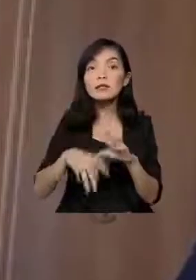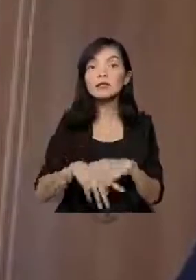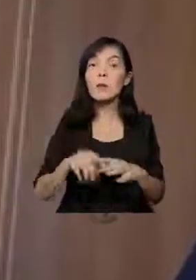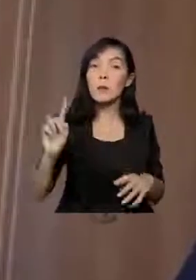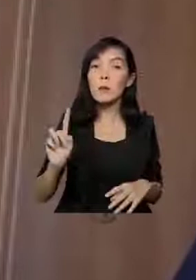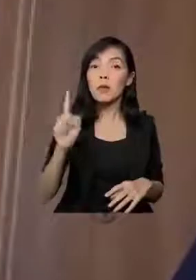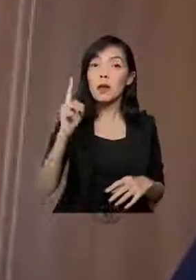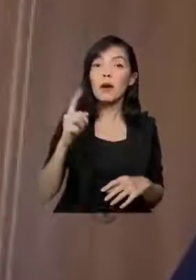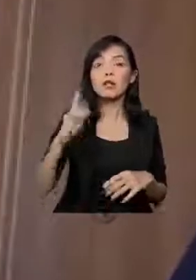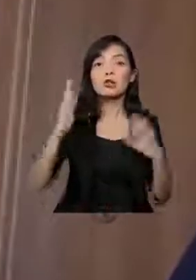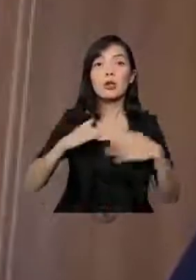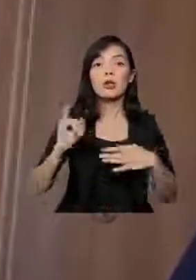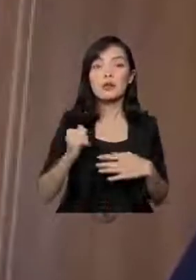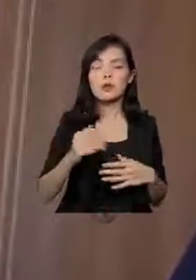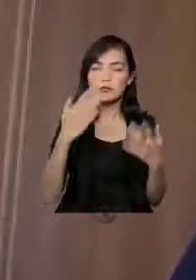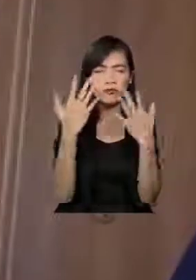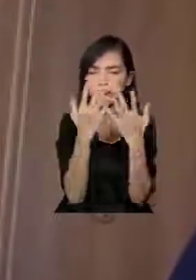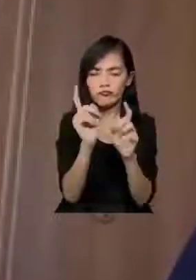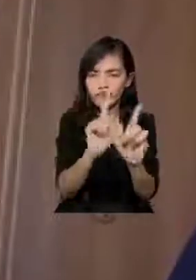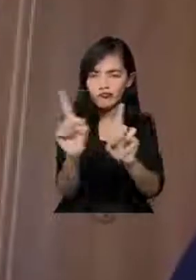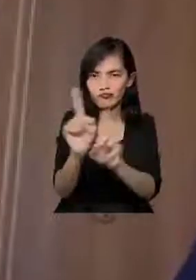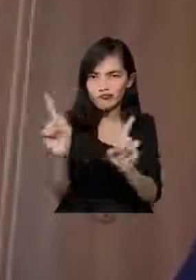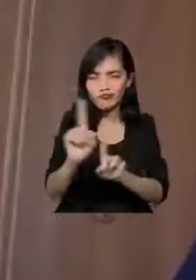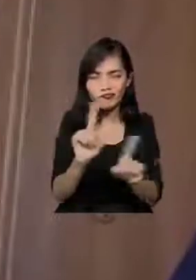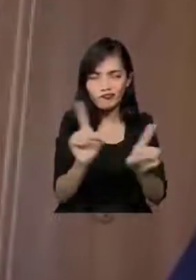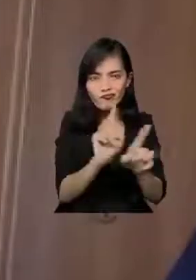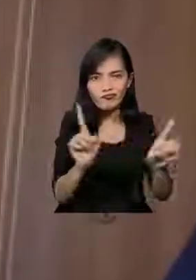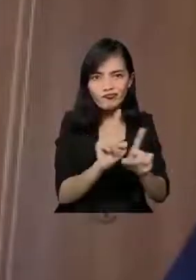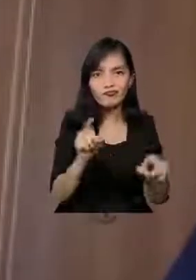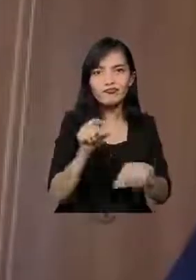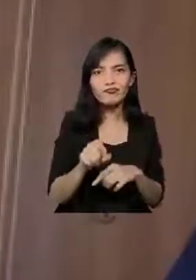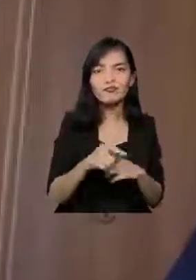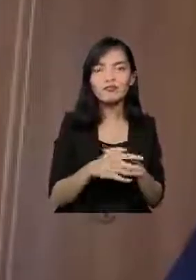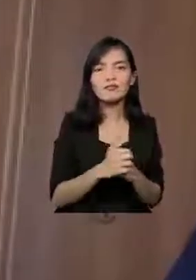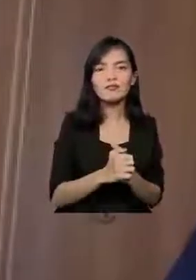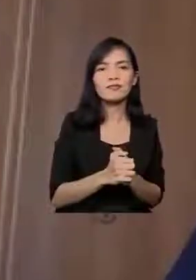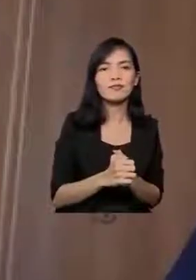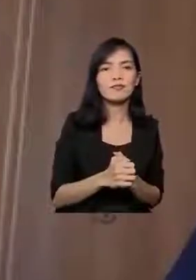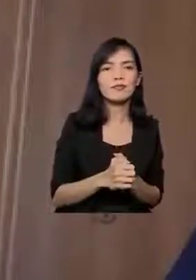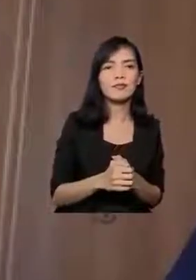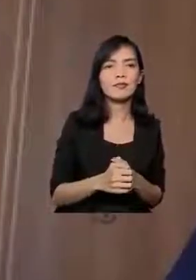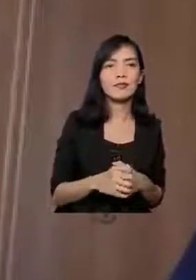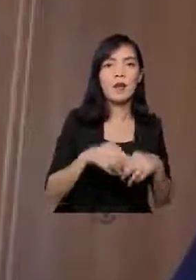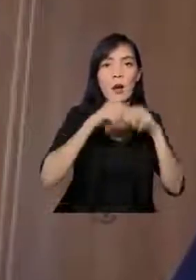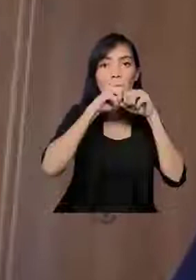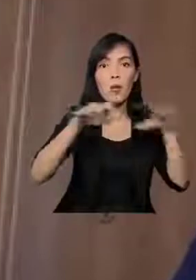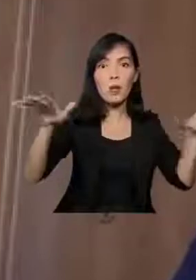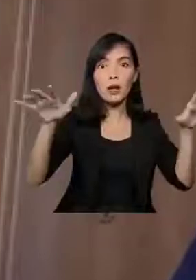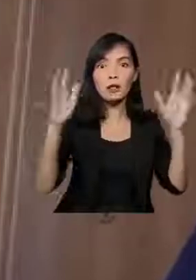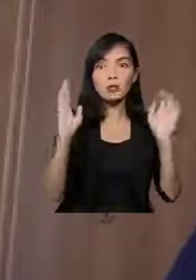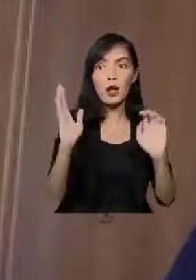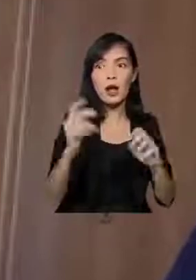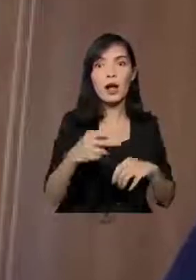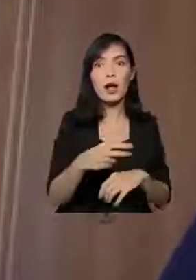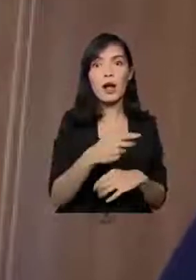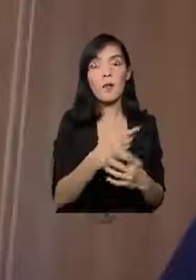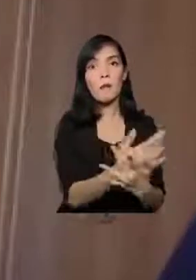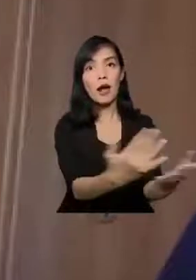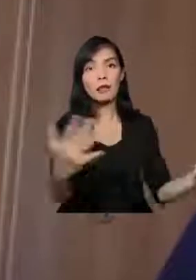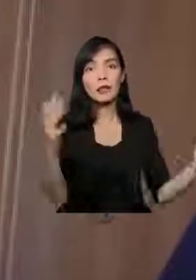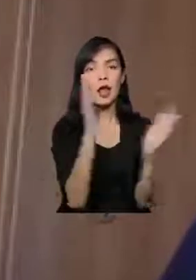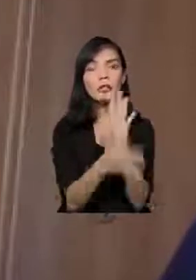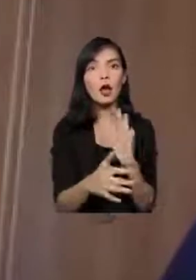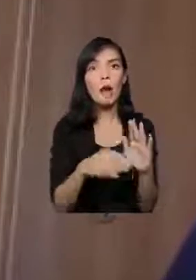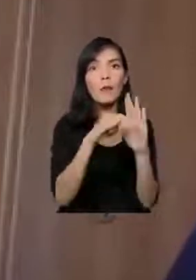pertama kalinya salat Jumat ditiadakan dan itu begitu diumumkan Ya sudah semua ke masyarakat